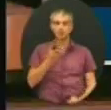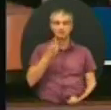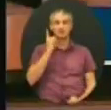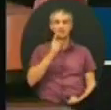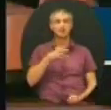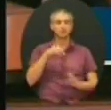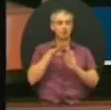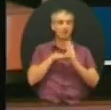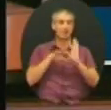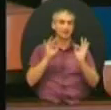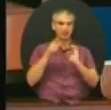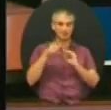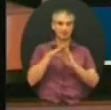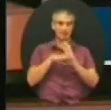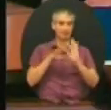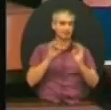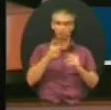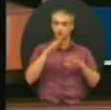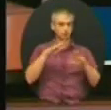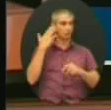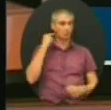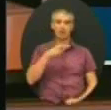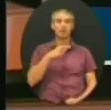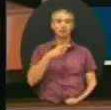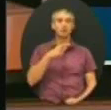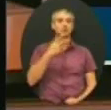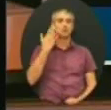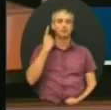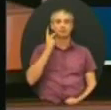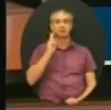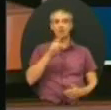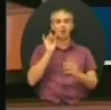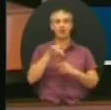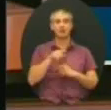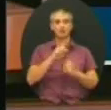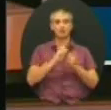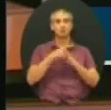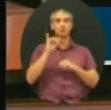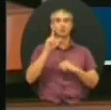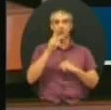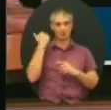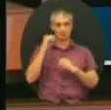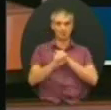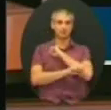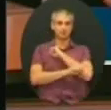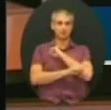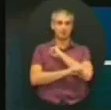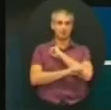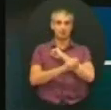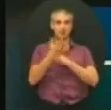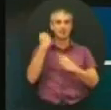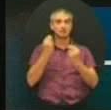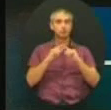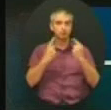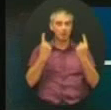שצריך, יש כללי טקס וזה כללי הטקס. עכשיו, ראש הממשלה יכול להיעדר, יולי גם נעדר כי היה סגן שלו. אבל לא היה מישהו אחר.